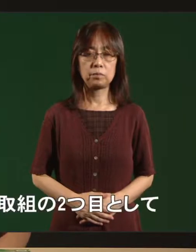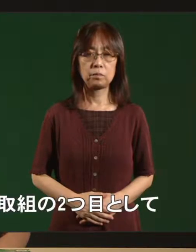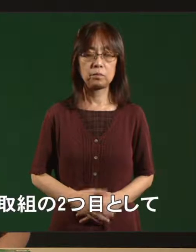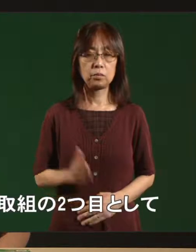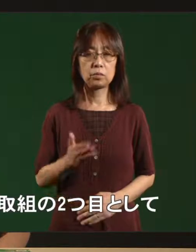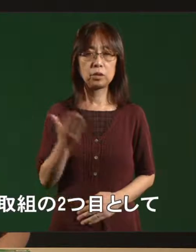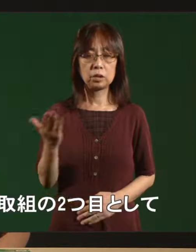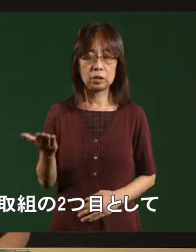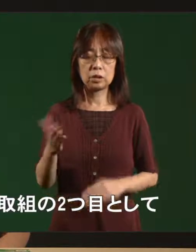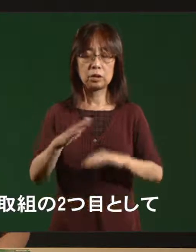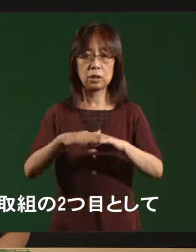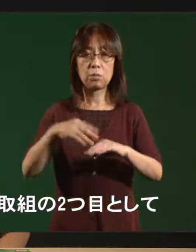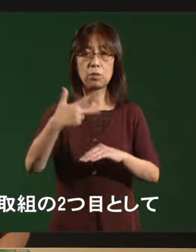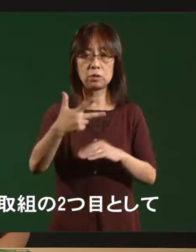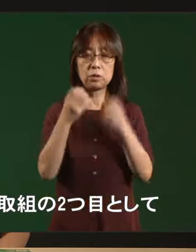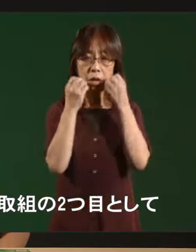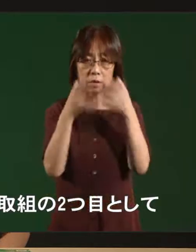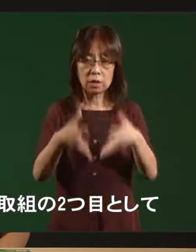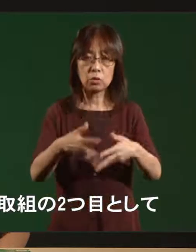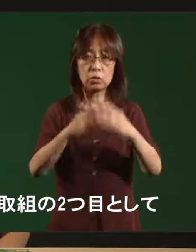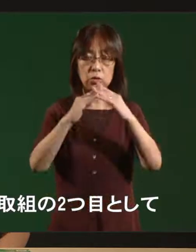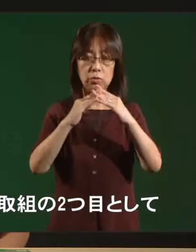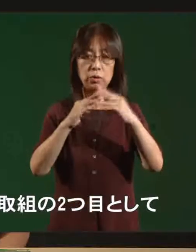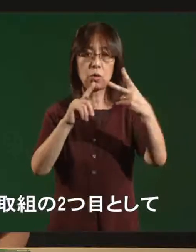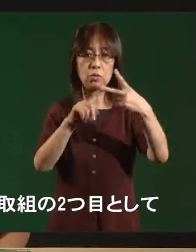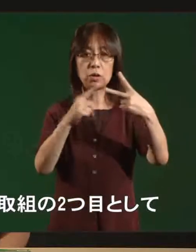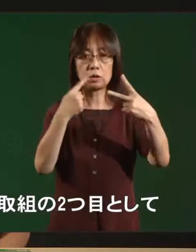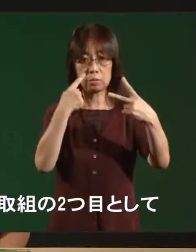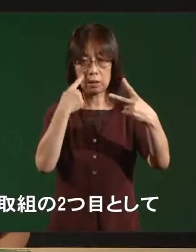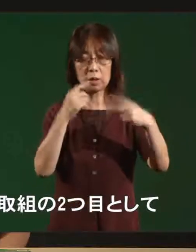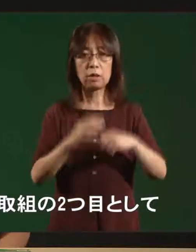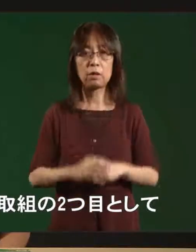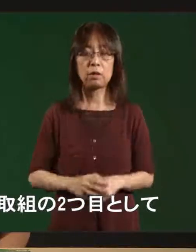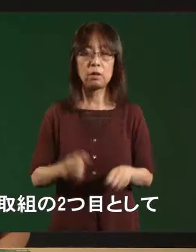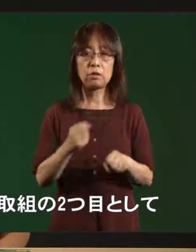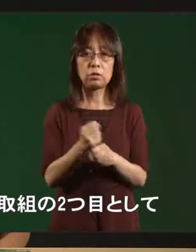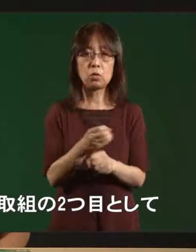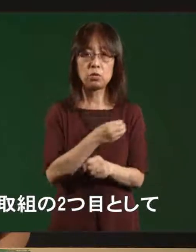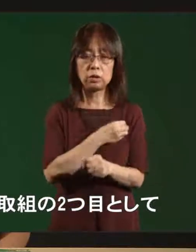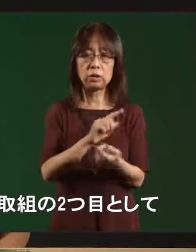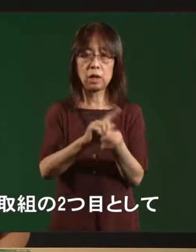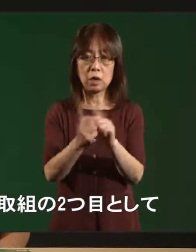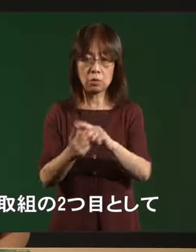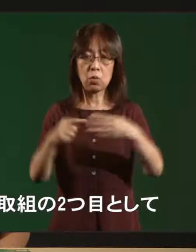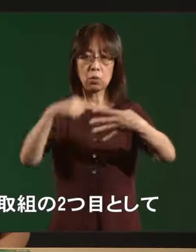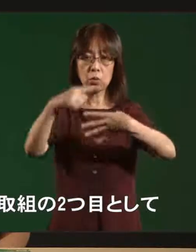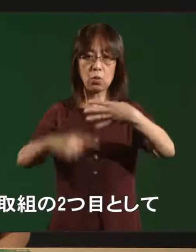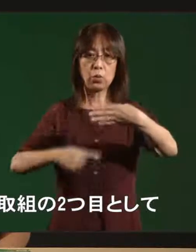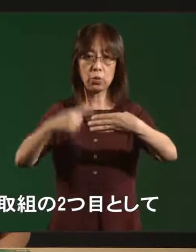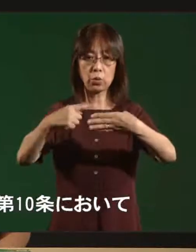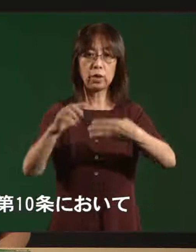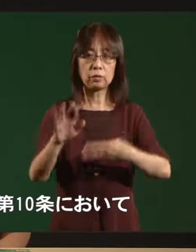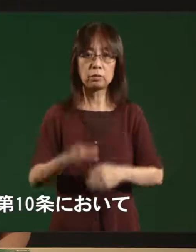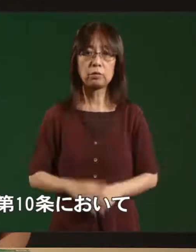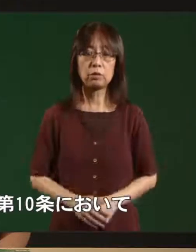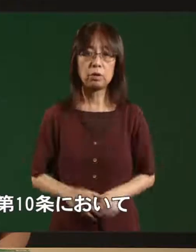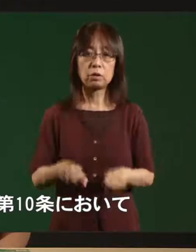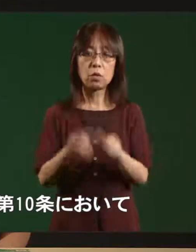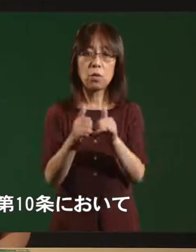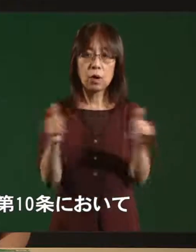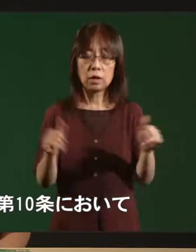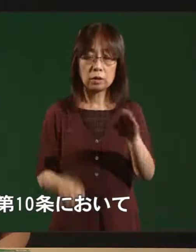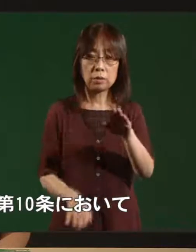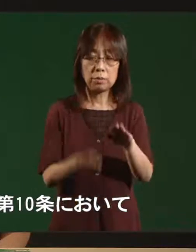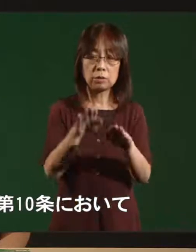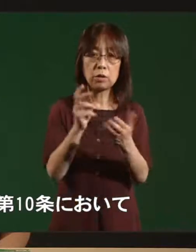次に札幌市の新たな取り組みの2つ目として職員対応要領です障害者差別